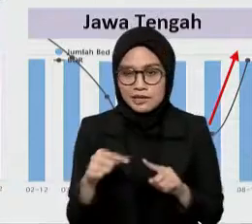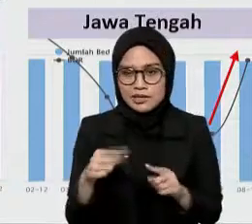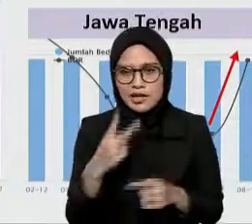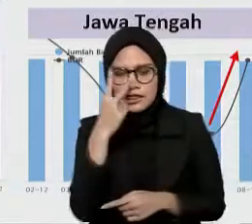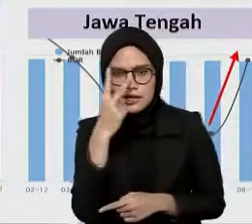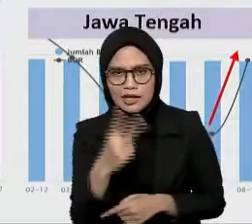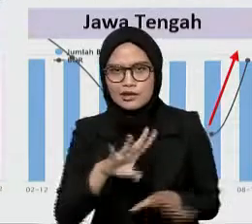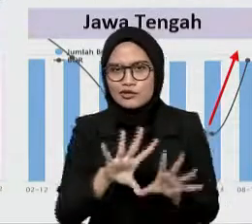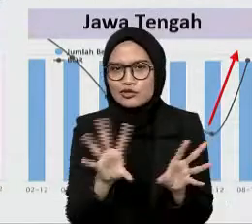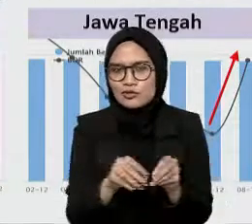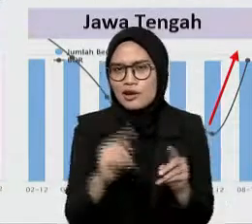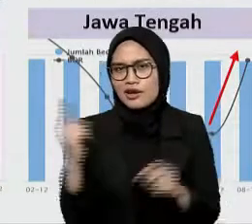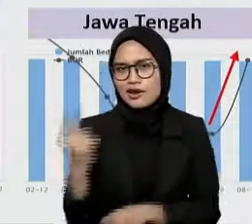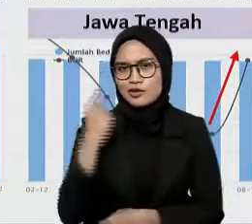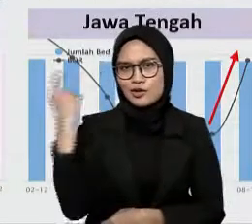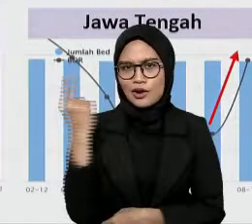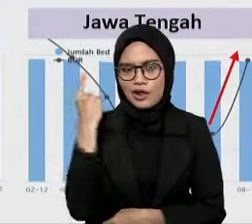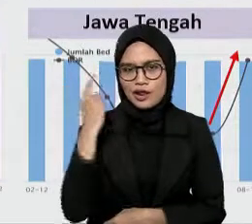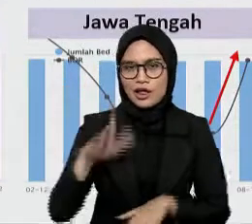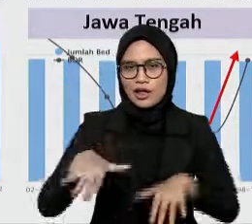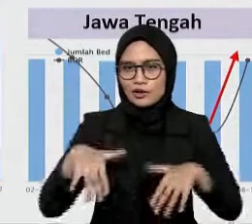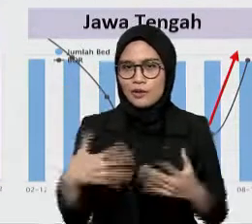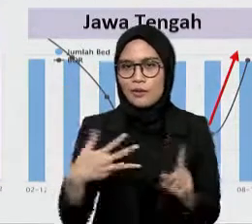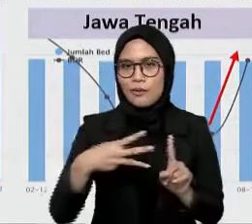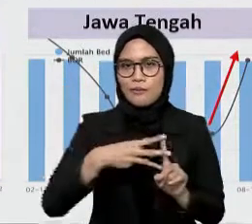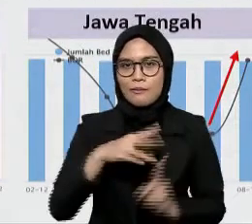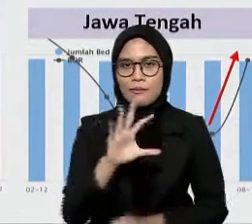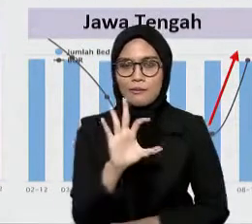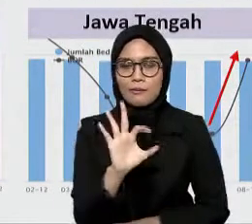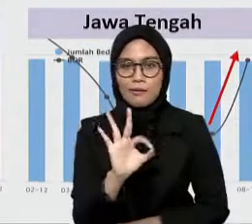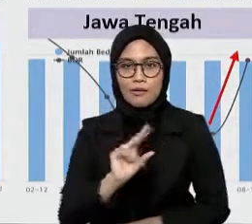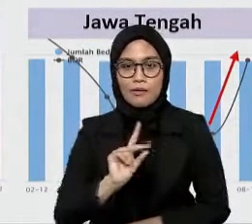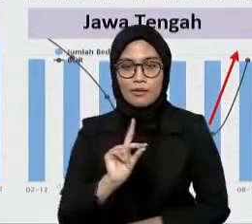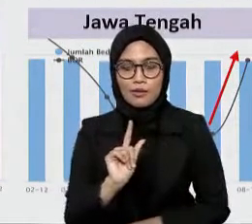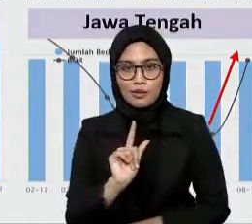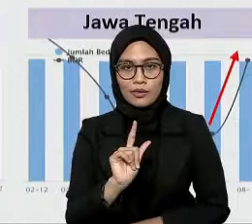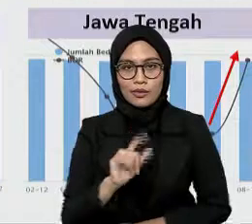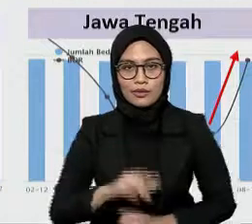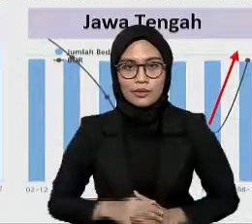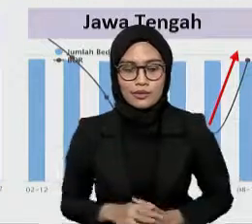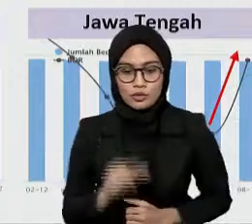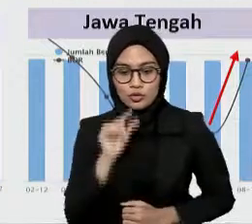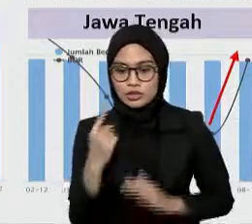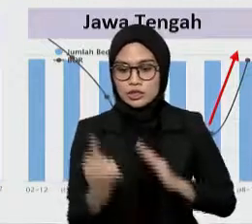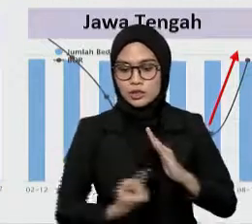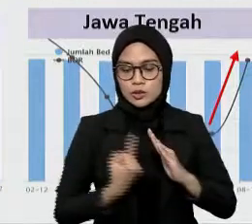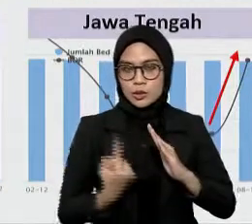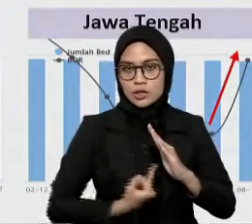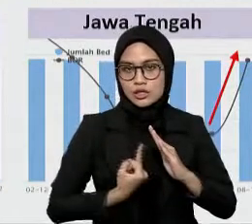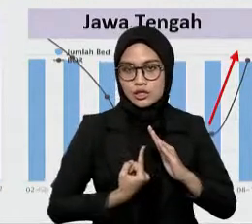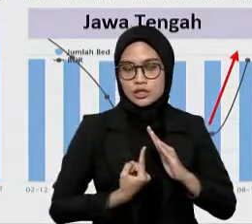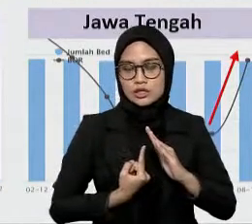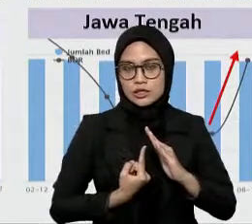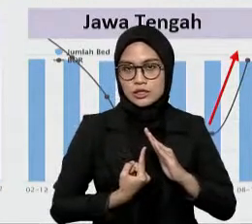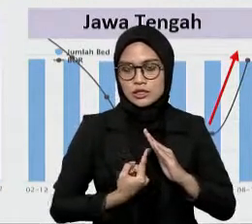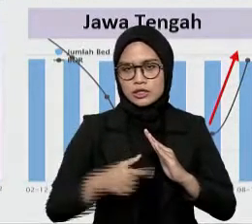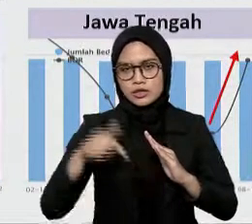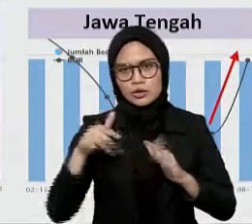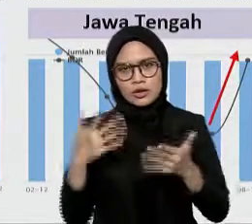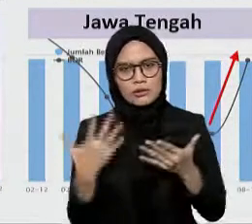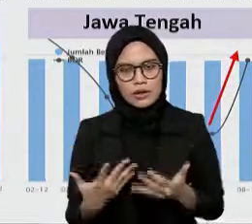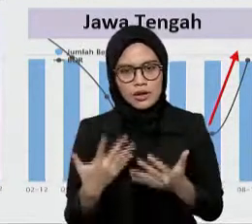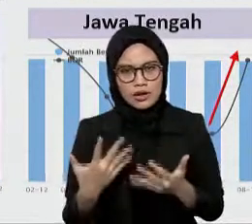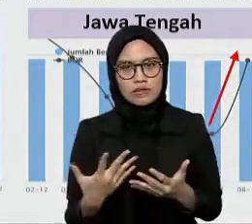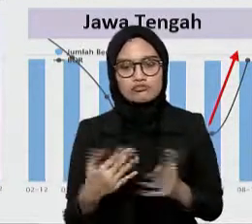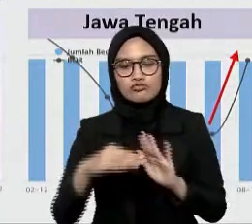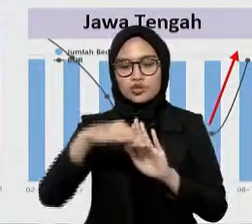jumlah keterisian tempat tidur atau bed occupancy ratio untuk keperluan isolasi pada rumah sakit rujukan